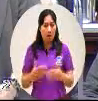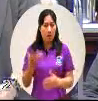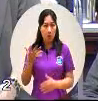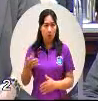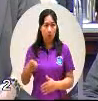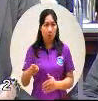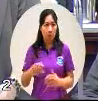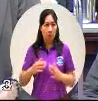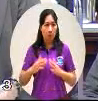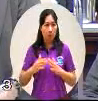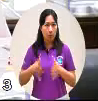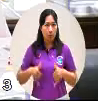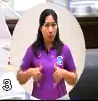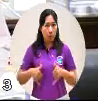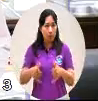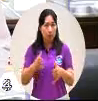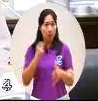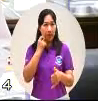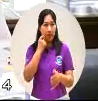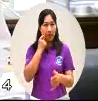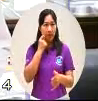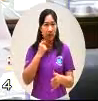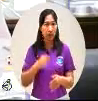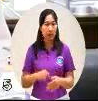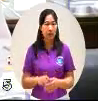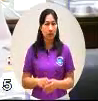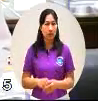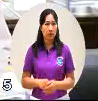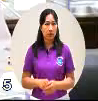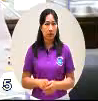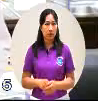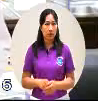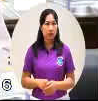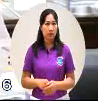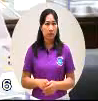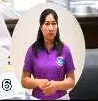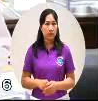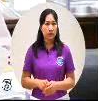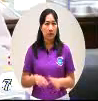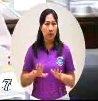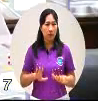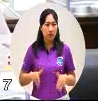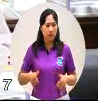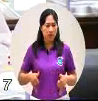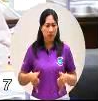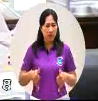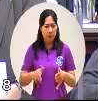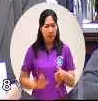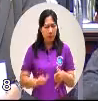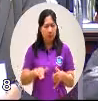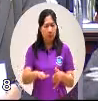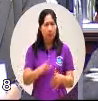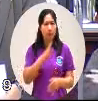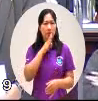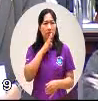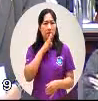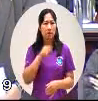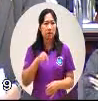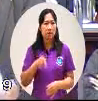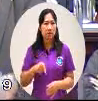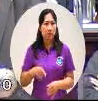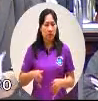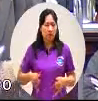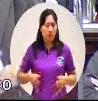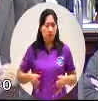断一下，现在目前是还没有仪式，目前是 中断。那没有，对，那我会觉得说，在整个路线